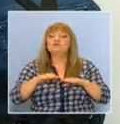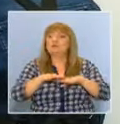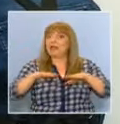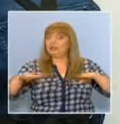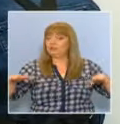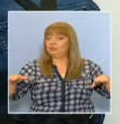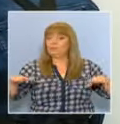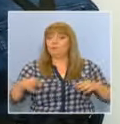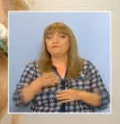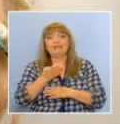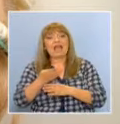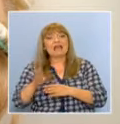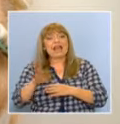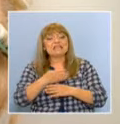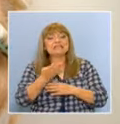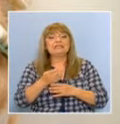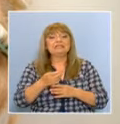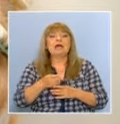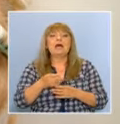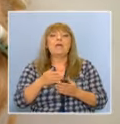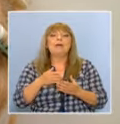ниво. Разликата между изработване на